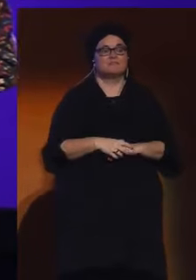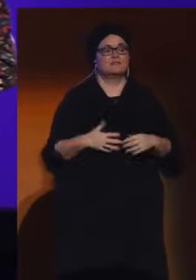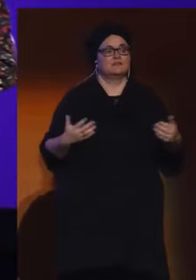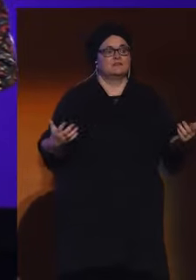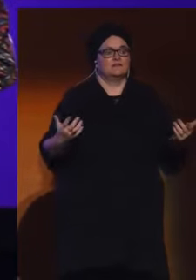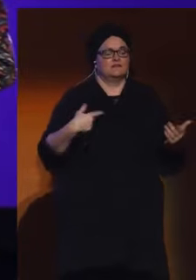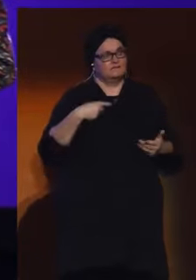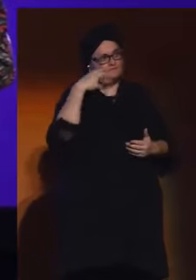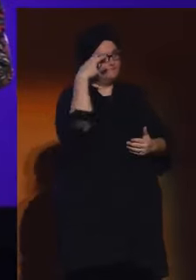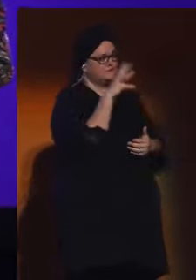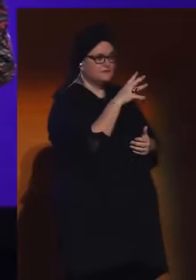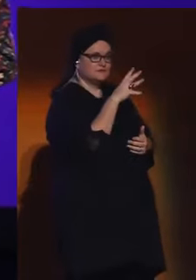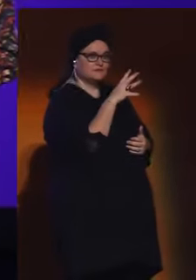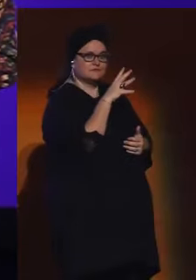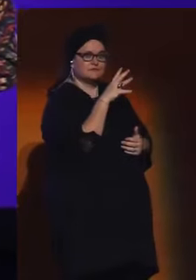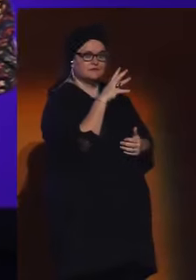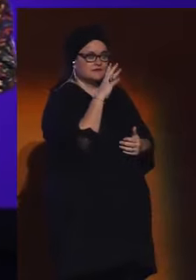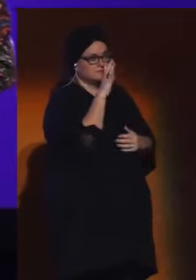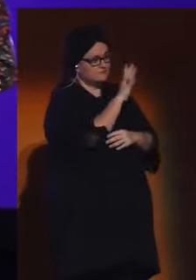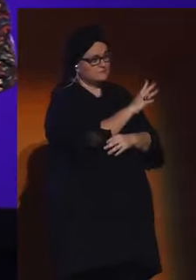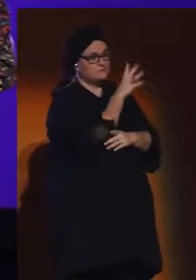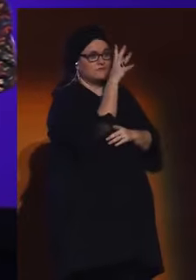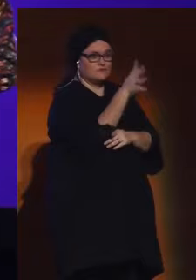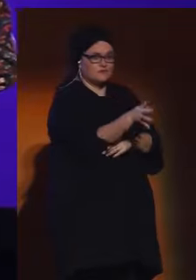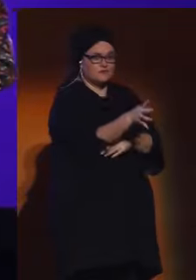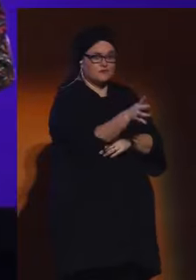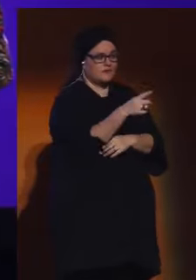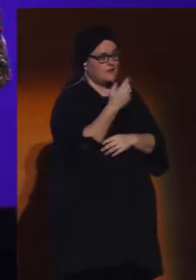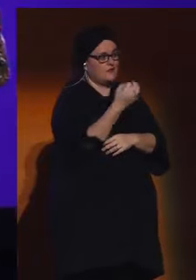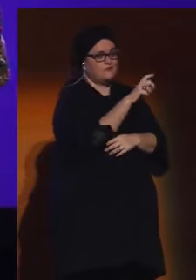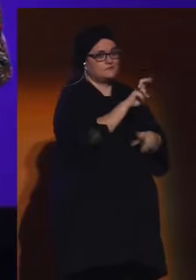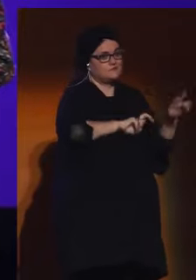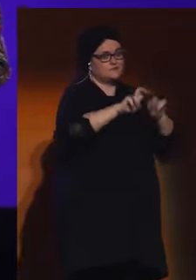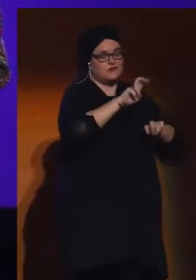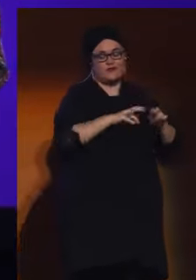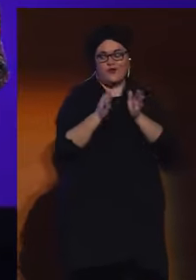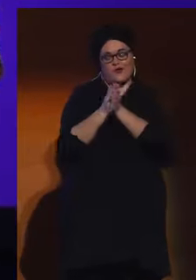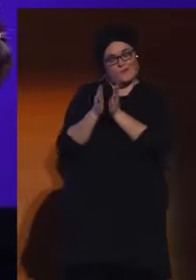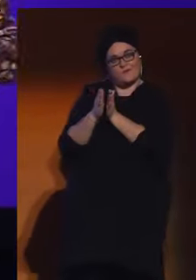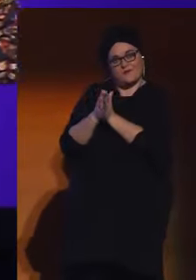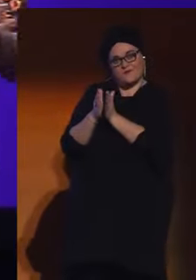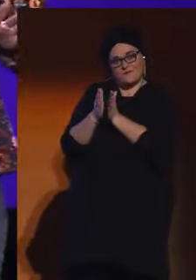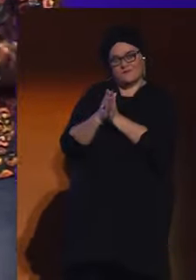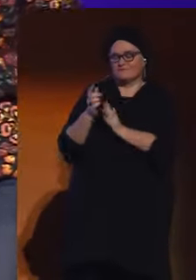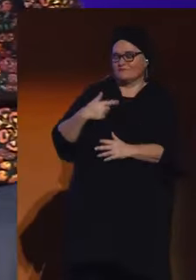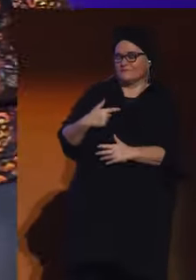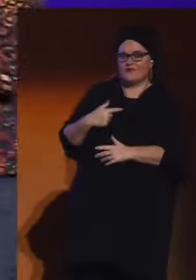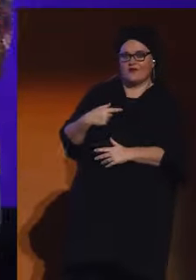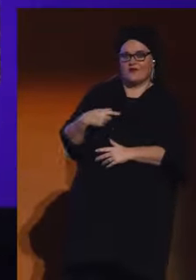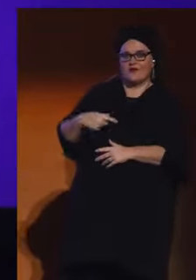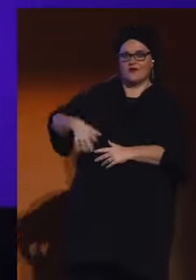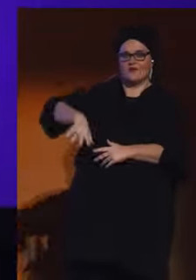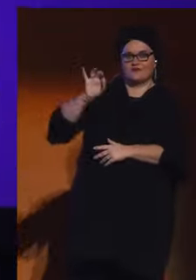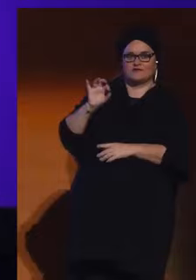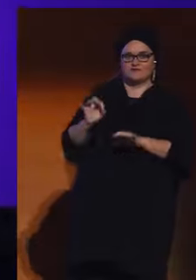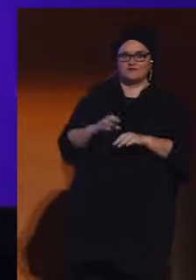Hori bai, bakartxo urrengo 4 urteetarako bilatu beharko duzu beste kide bat. Aurkituko.